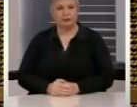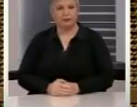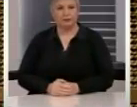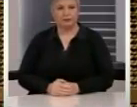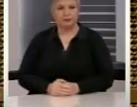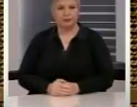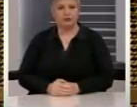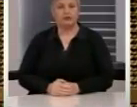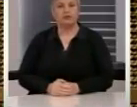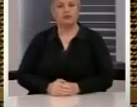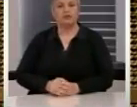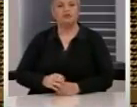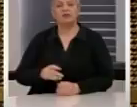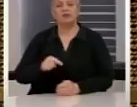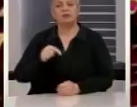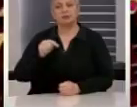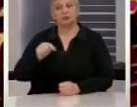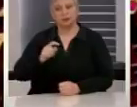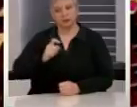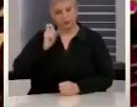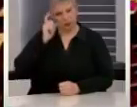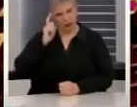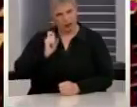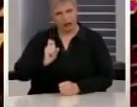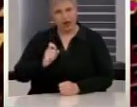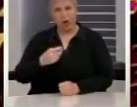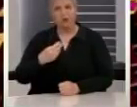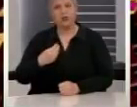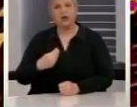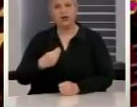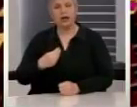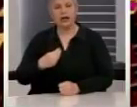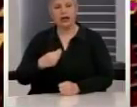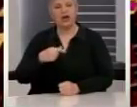αλλά ξέρω πολύ καλά. Επ' αυτού θα σας πω.